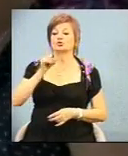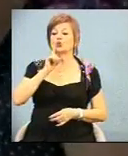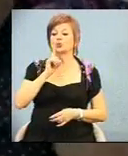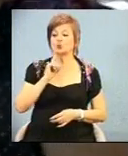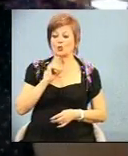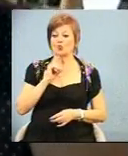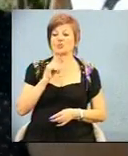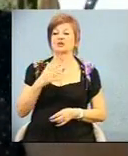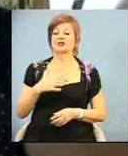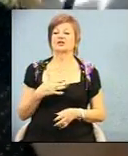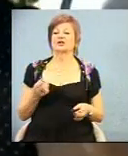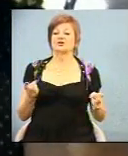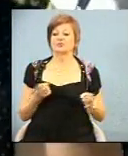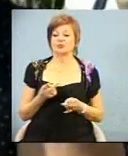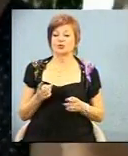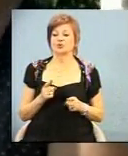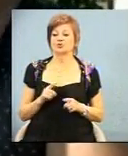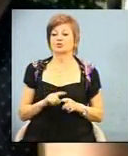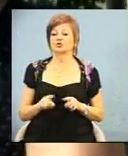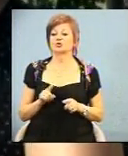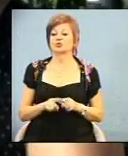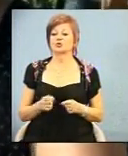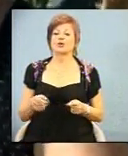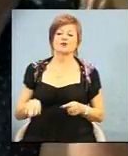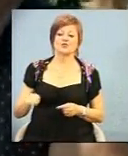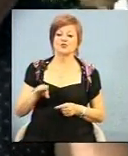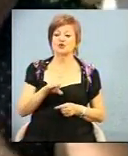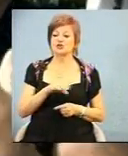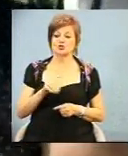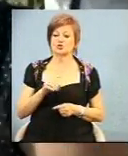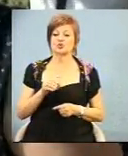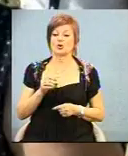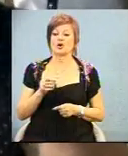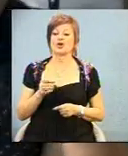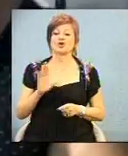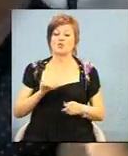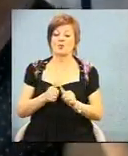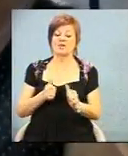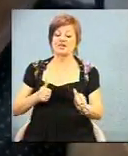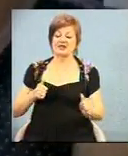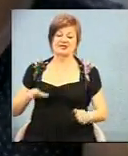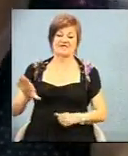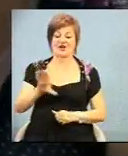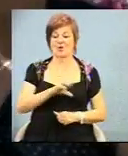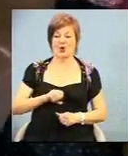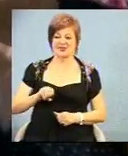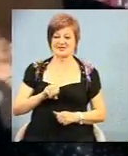дуже, тому що нам треба, щоб ми йшли в цілі, нам хочеться все було добре, щоб не відставали від всього світу.